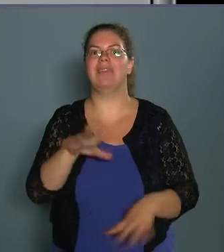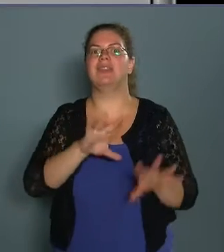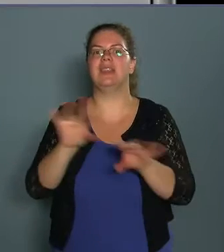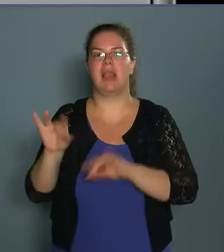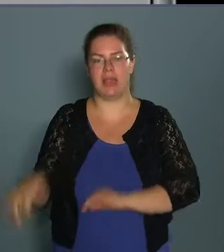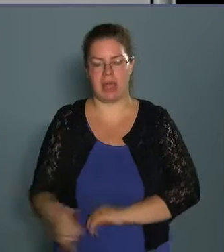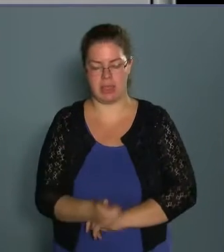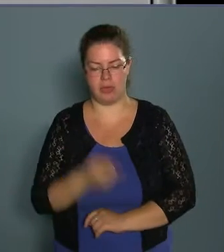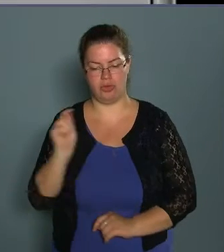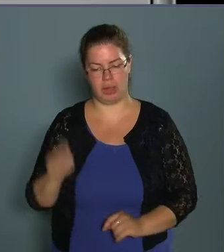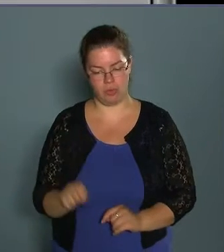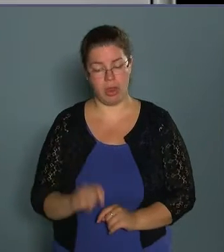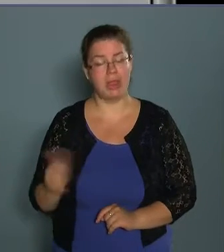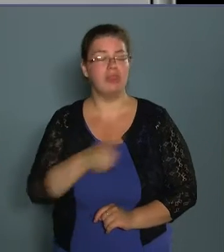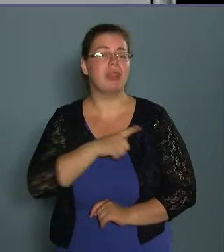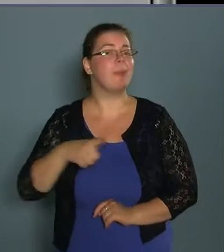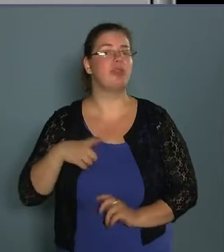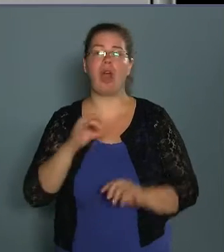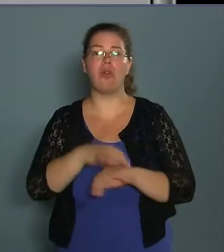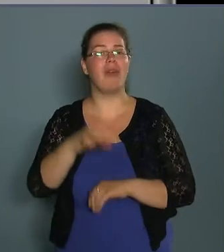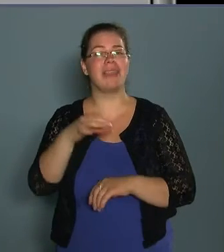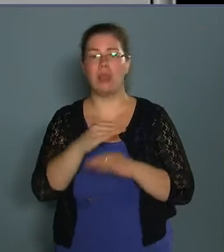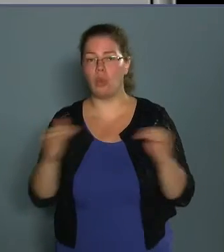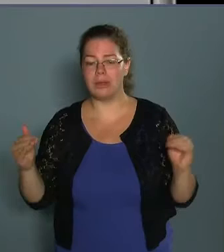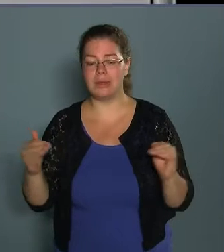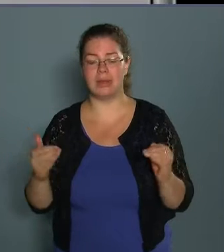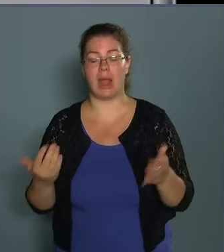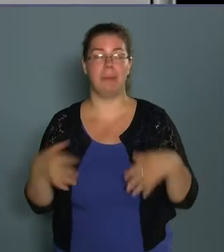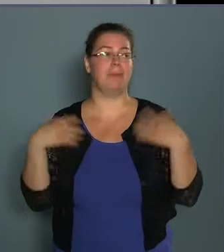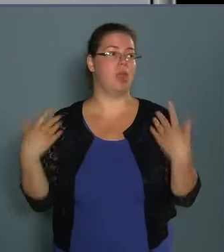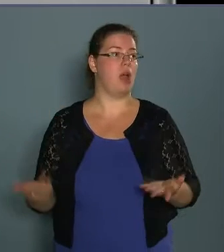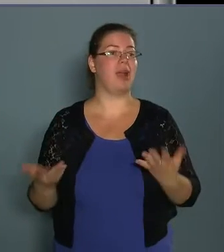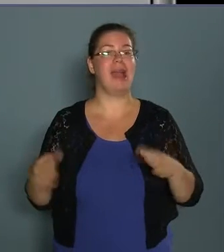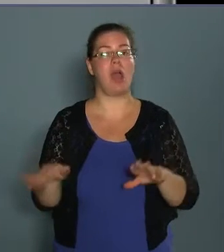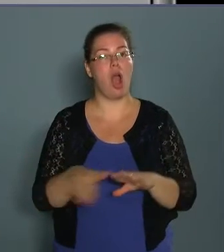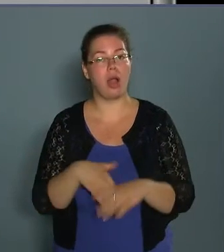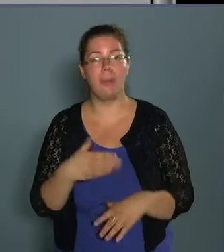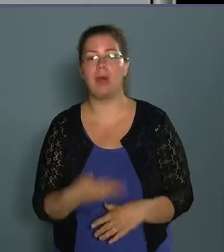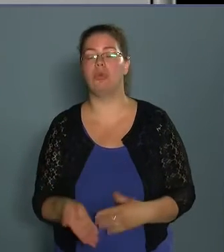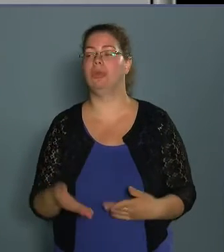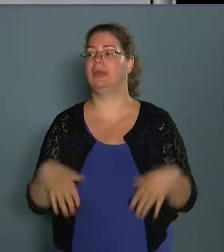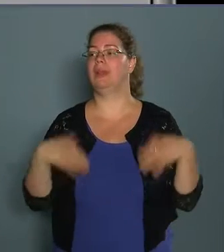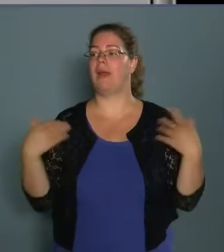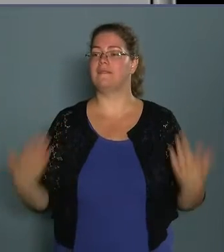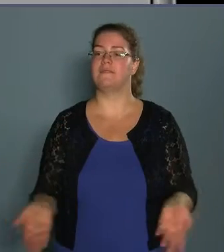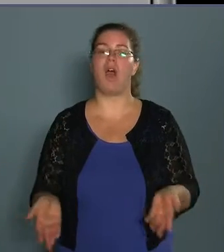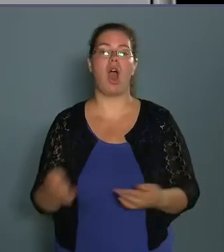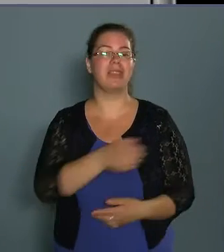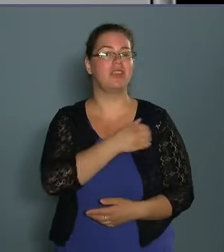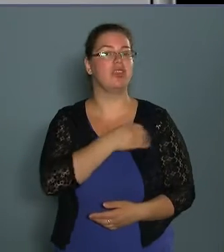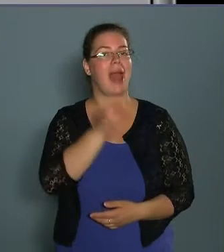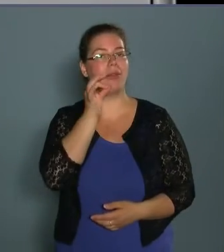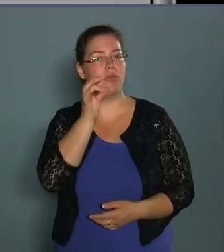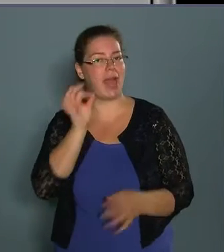is képviselték, és nem csak vezetői szinten, hanem akár alkalmazottként, vagy